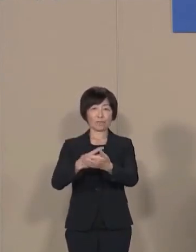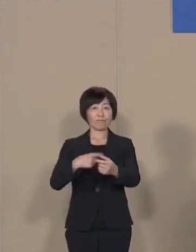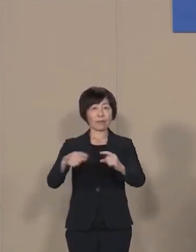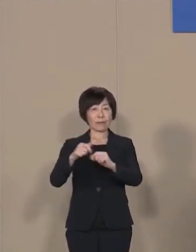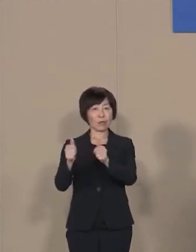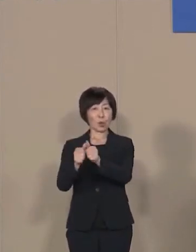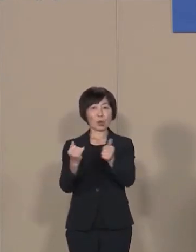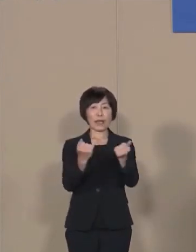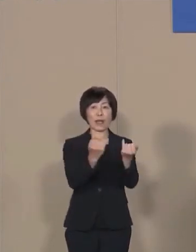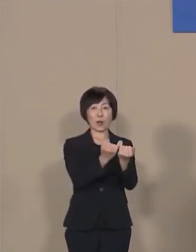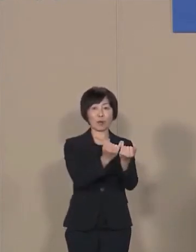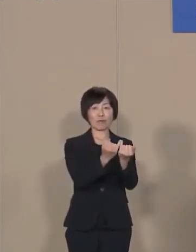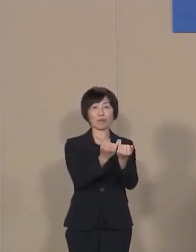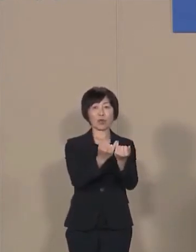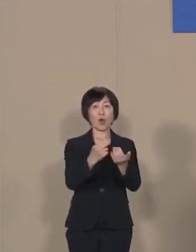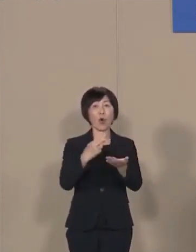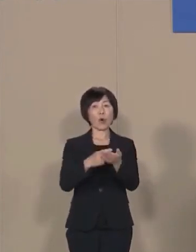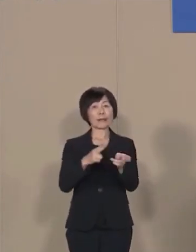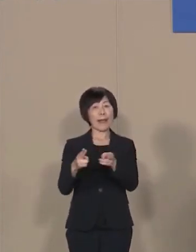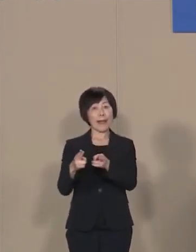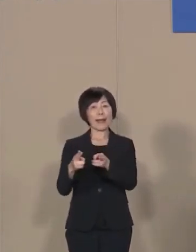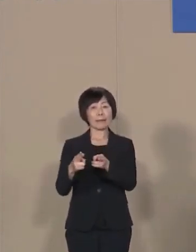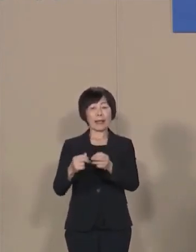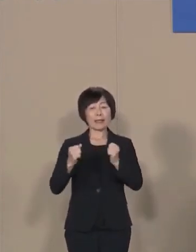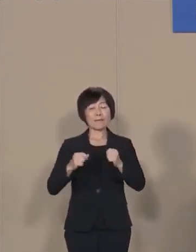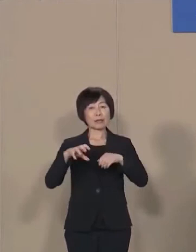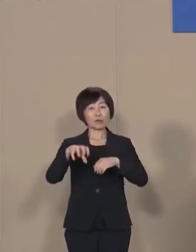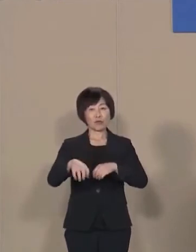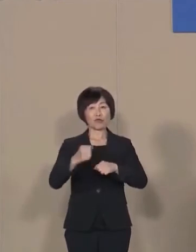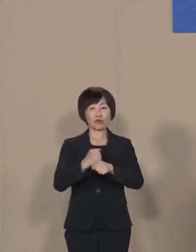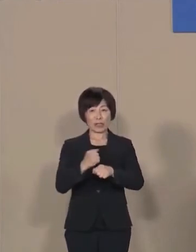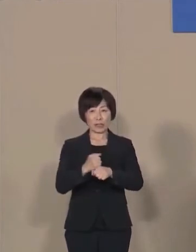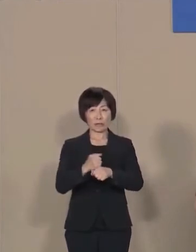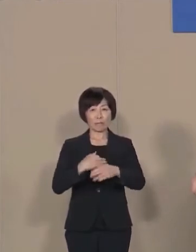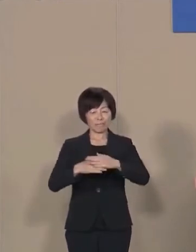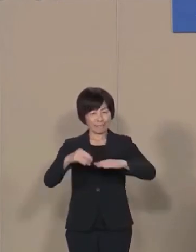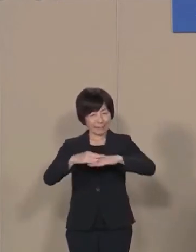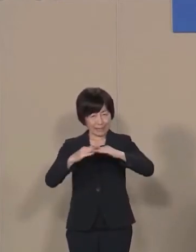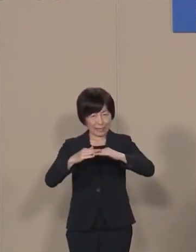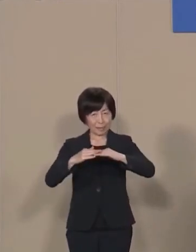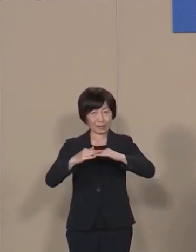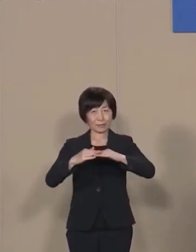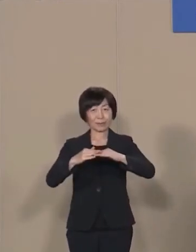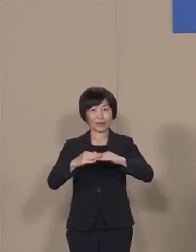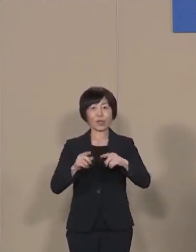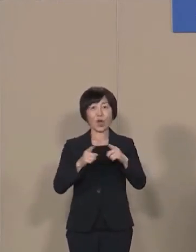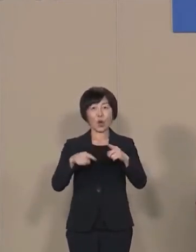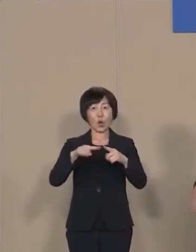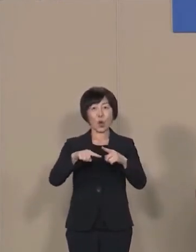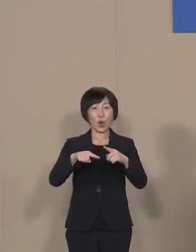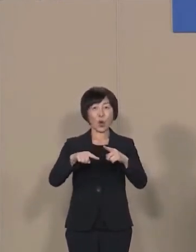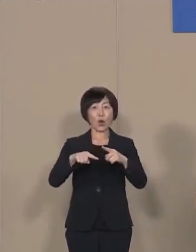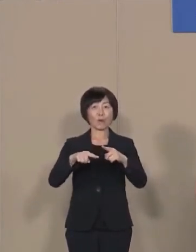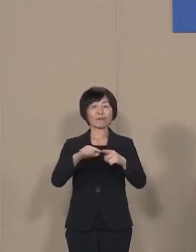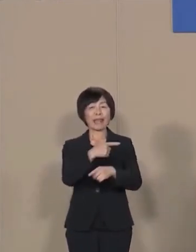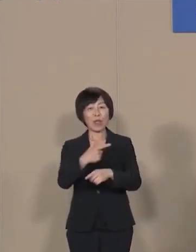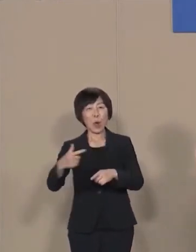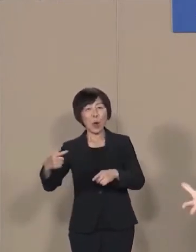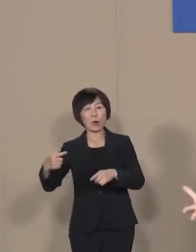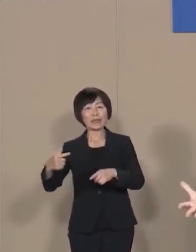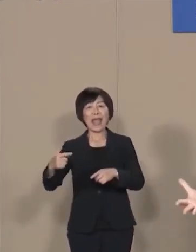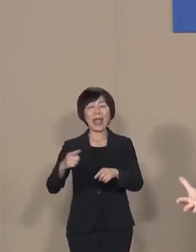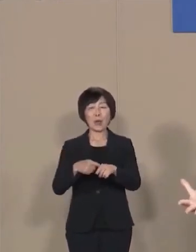同性婚の法制化居場所作りしっかり積み上げていきます月以降今日の上に多様性よ